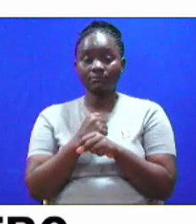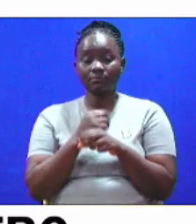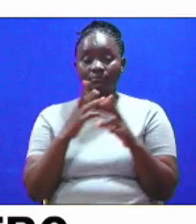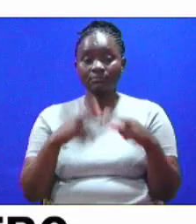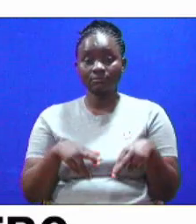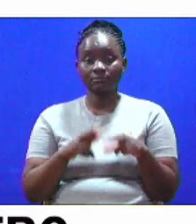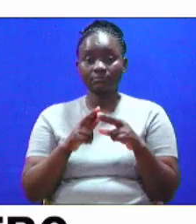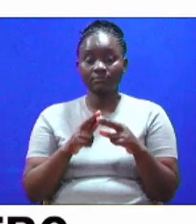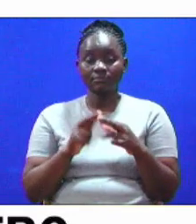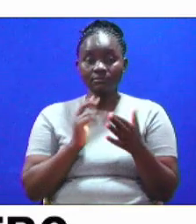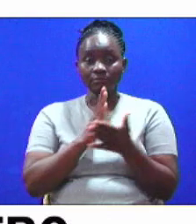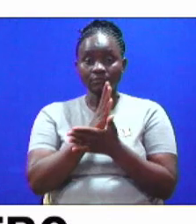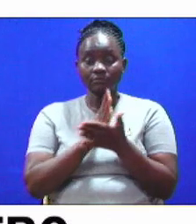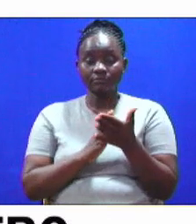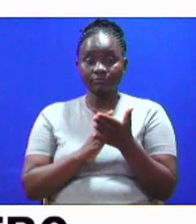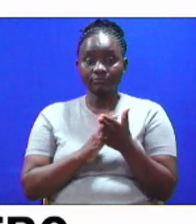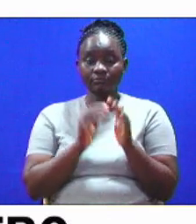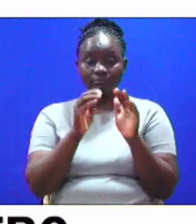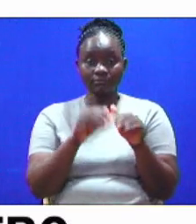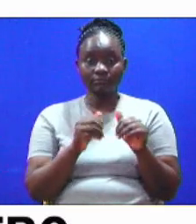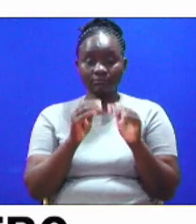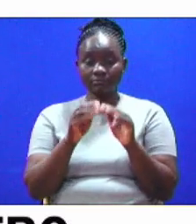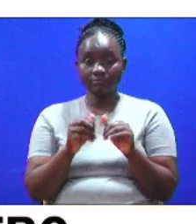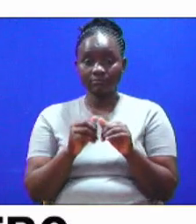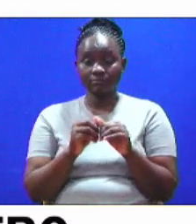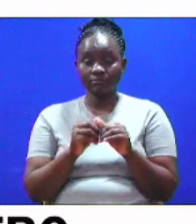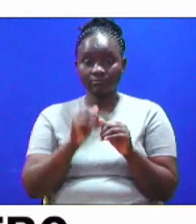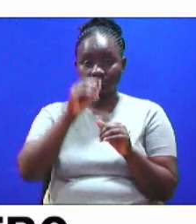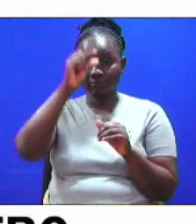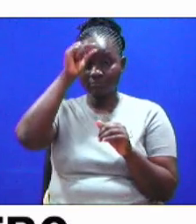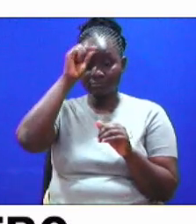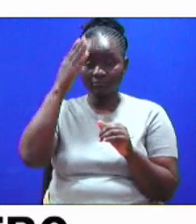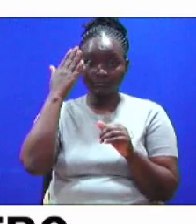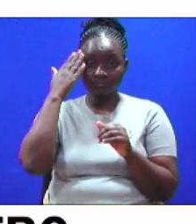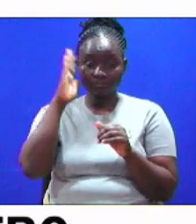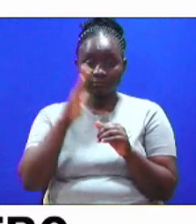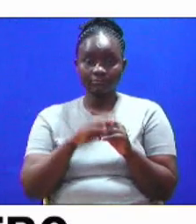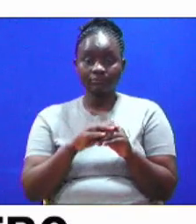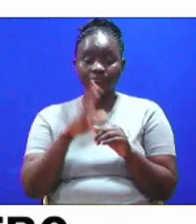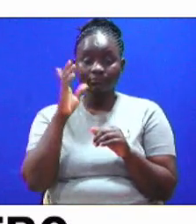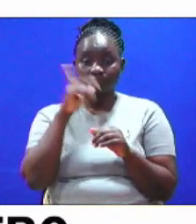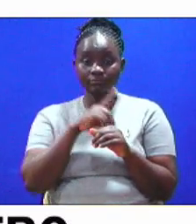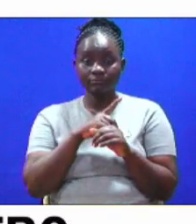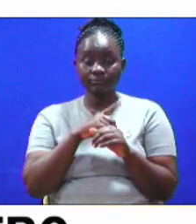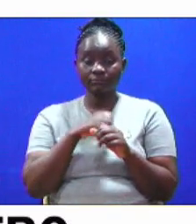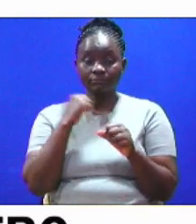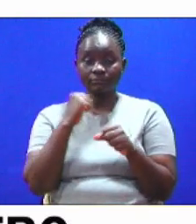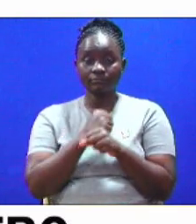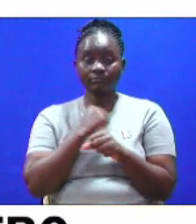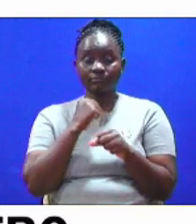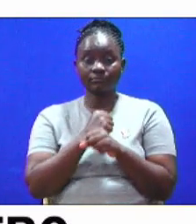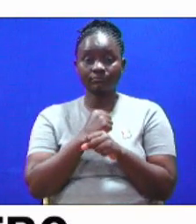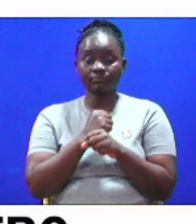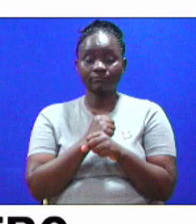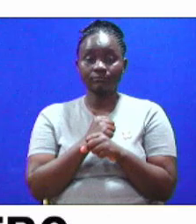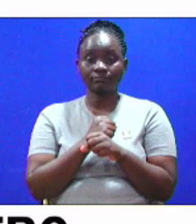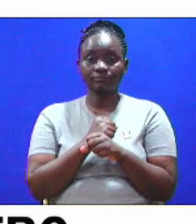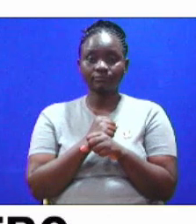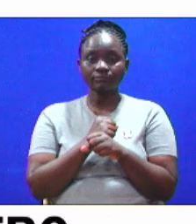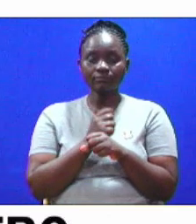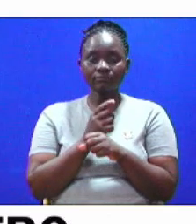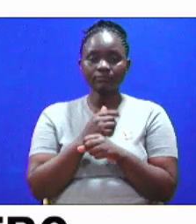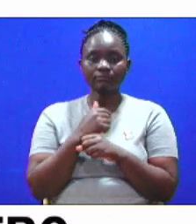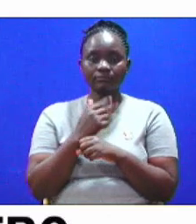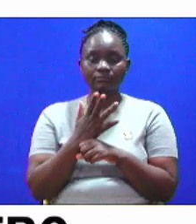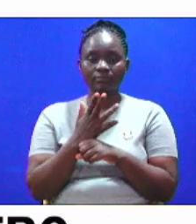meta ga chitigere njera mo ga bana mo nyana ra awe ngo mo contract do itara ko le gas so nai kororo